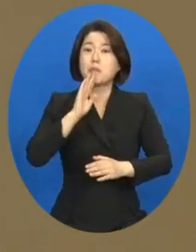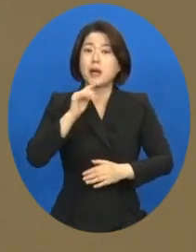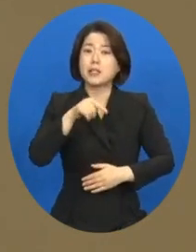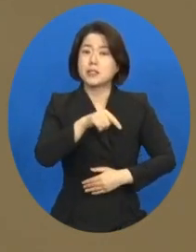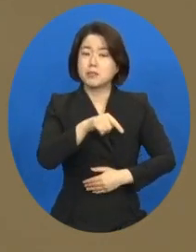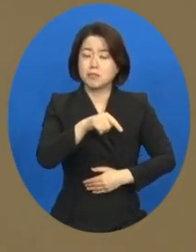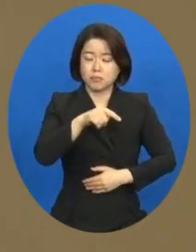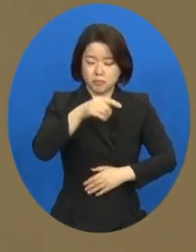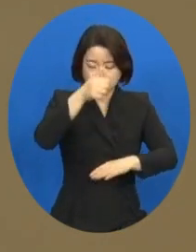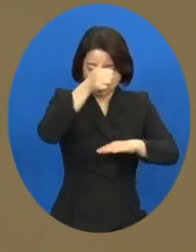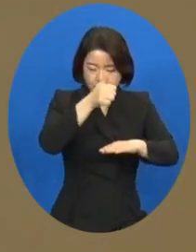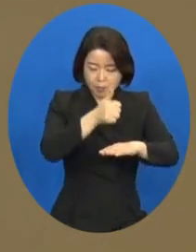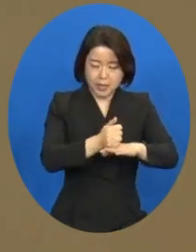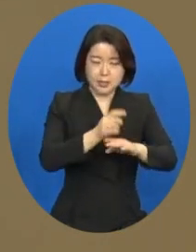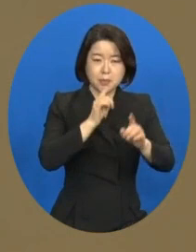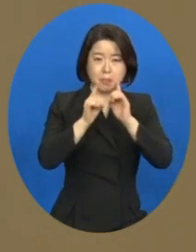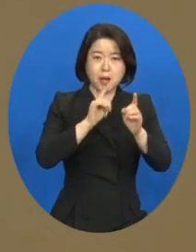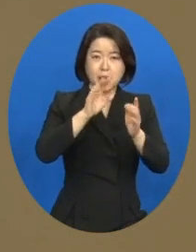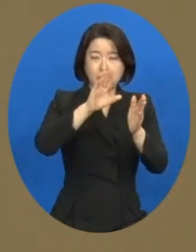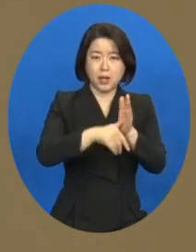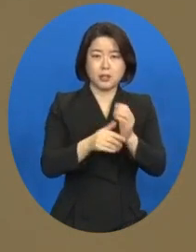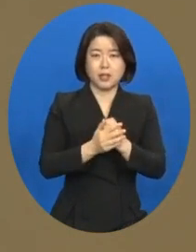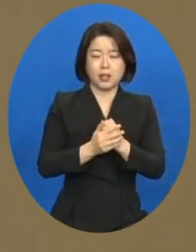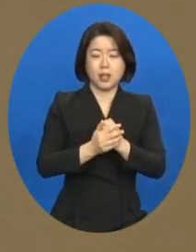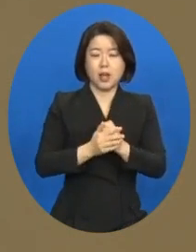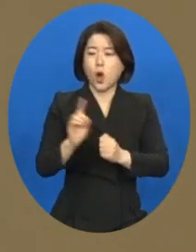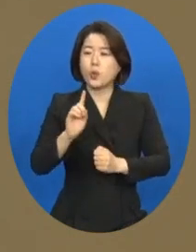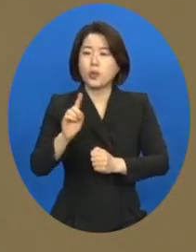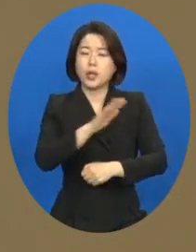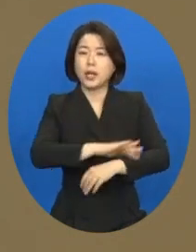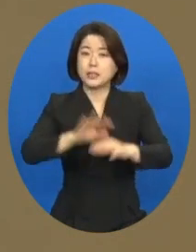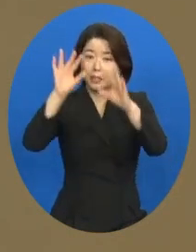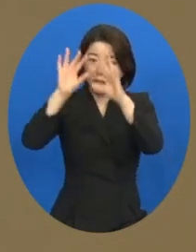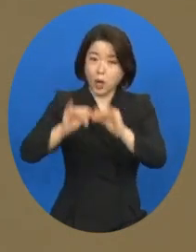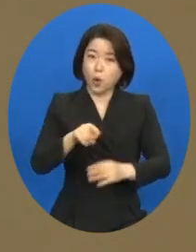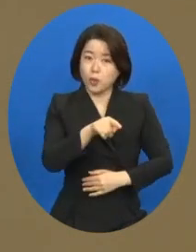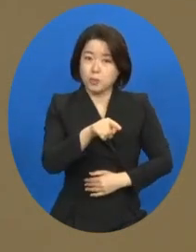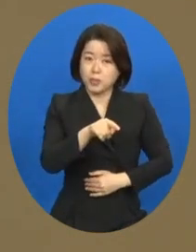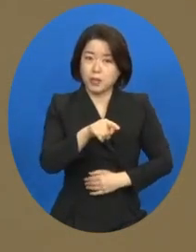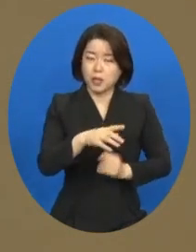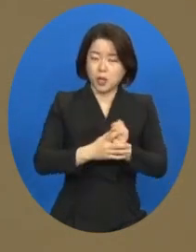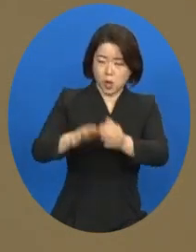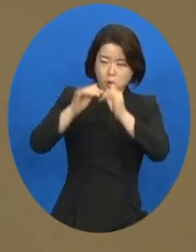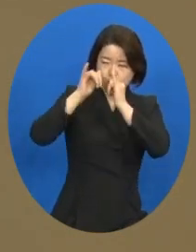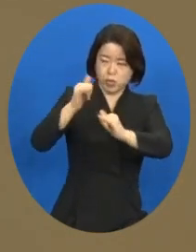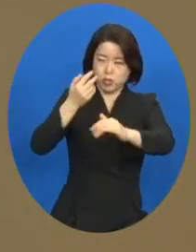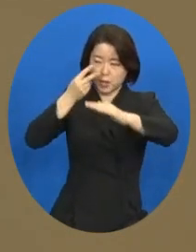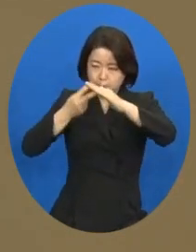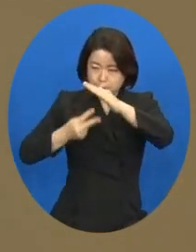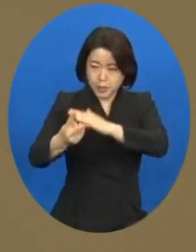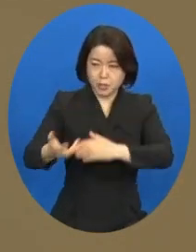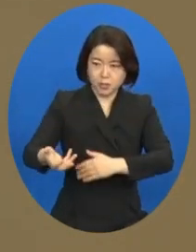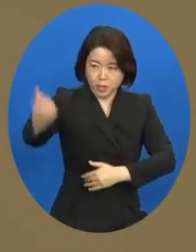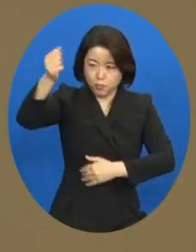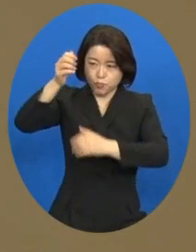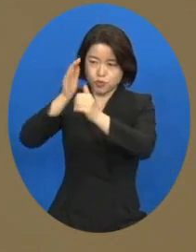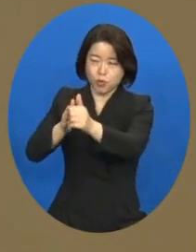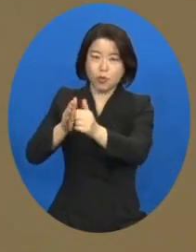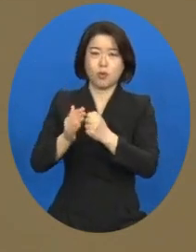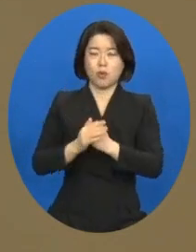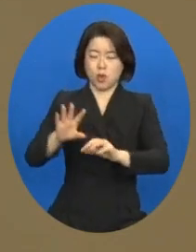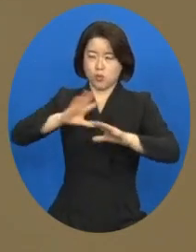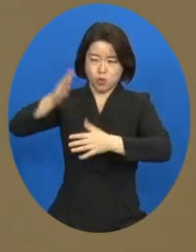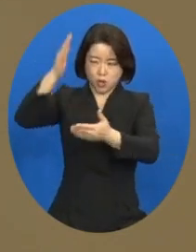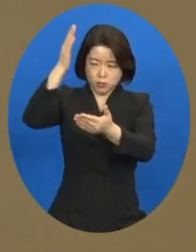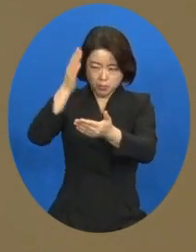유언을 할 때 어떤 유언을 하는 게 가장 어울립니까? 여러분, 위대한 비전을 가지십시오. 여러분,